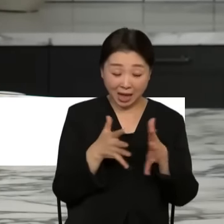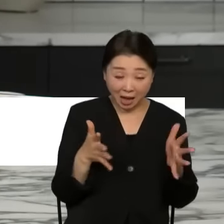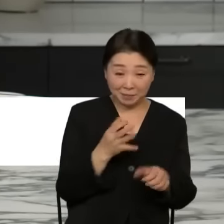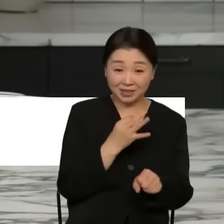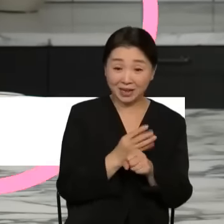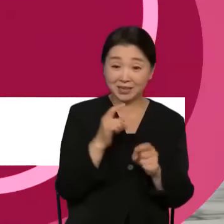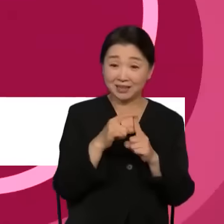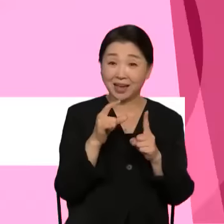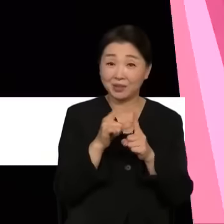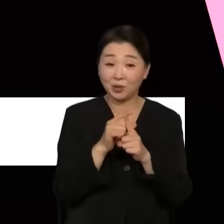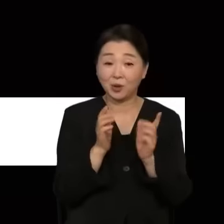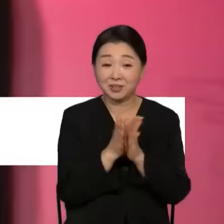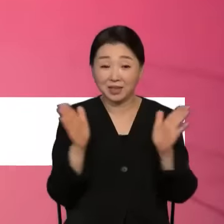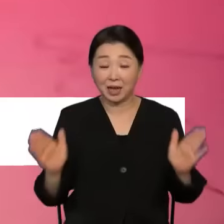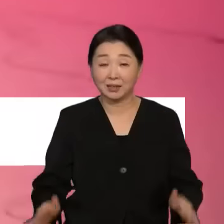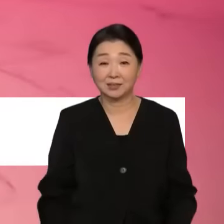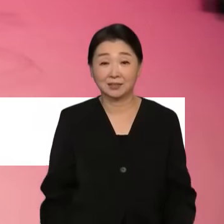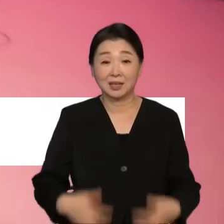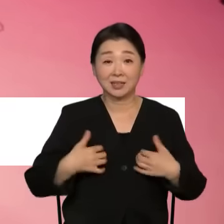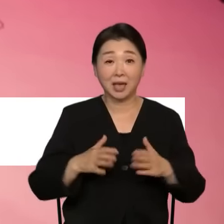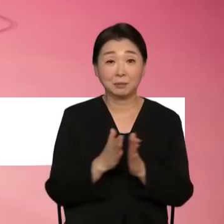말에 실었습니다.